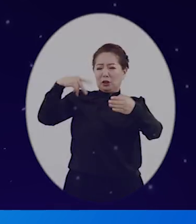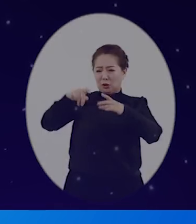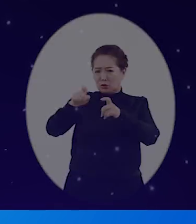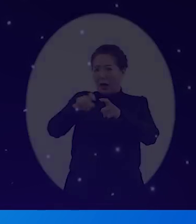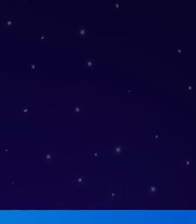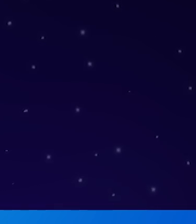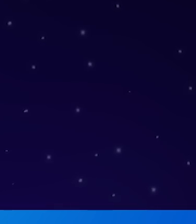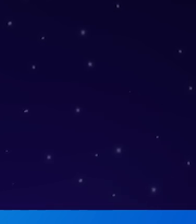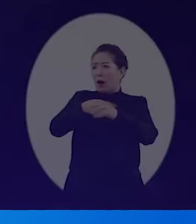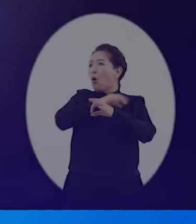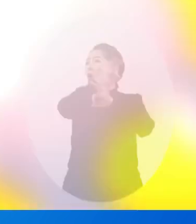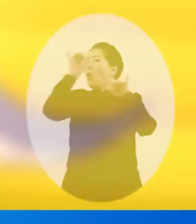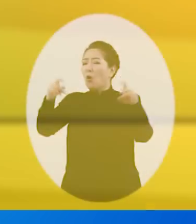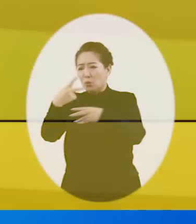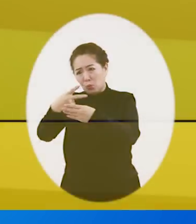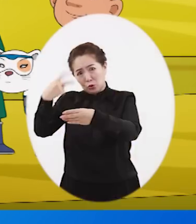байгаа.